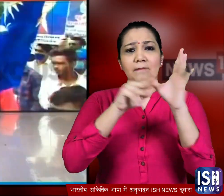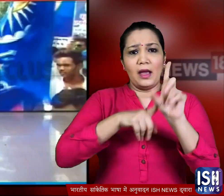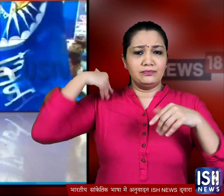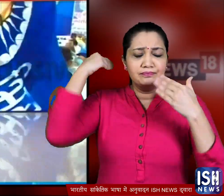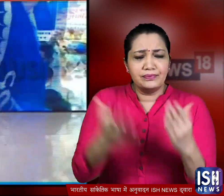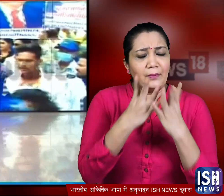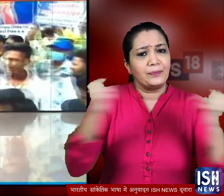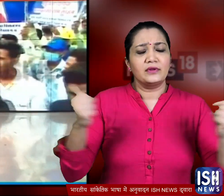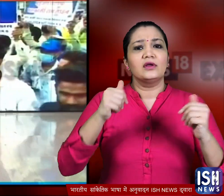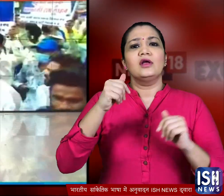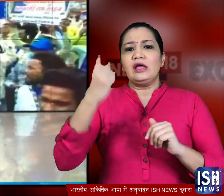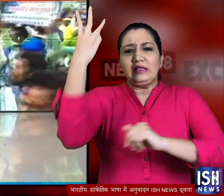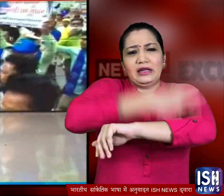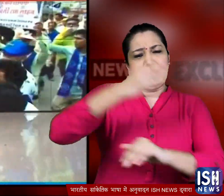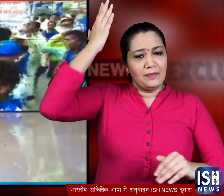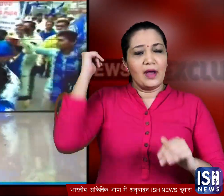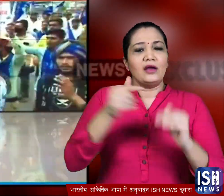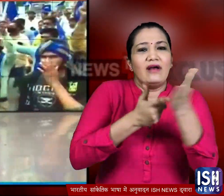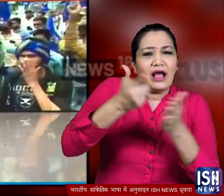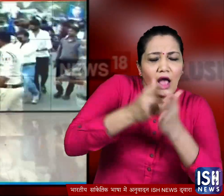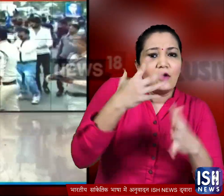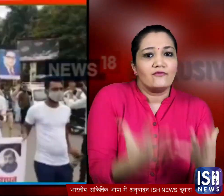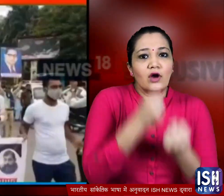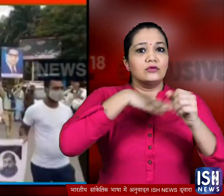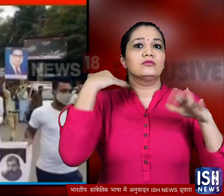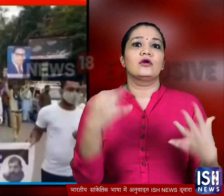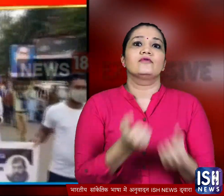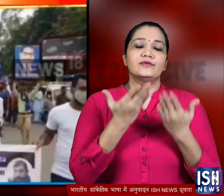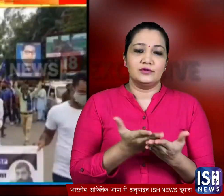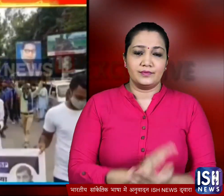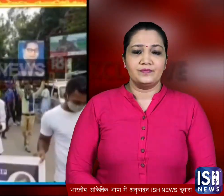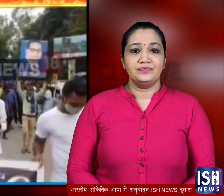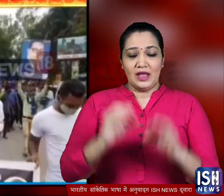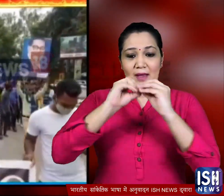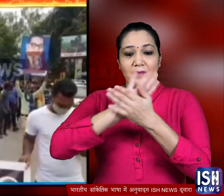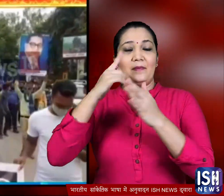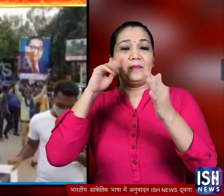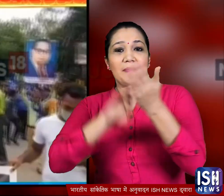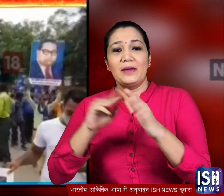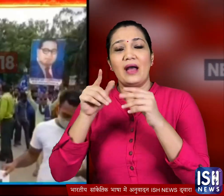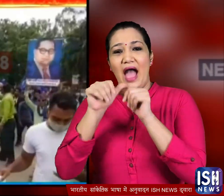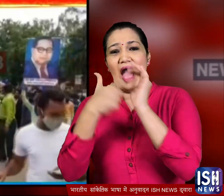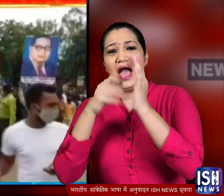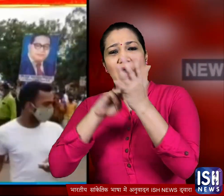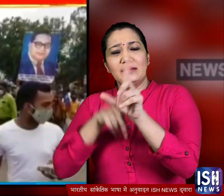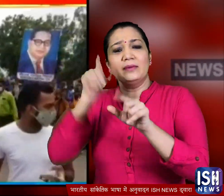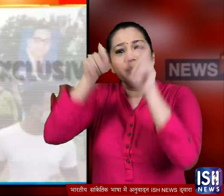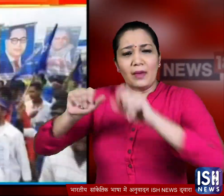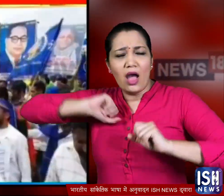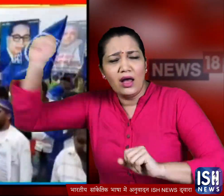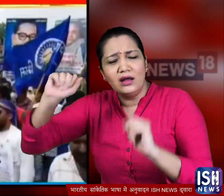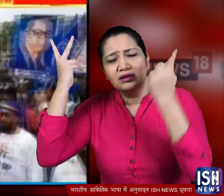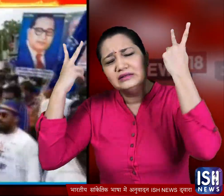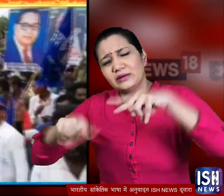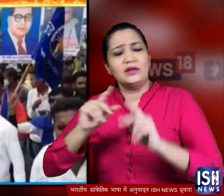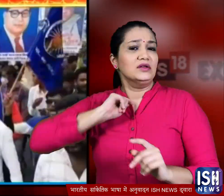पहले ही पुलिस को उनके शव एक खेत से मिले थे, जिसके विरोध में भीम आर्मी के कार्यकर्ता सड़क पर उतर आए और